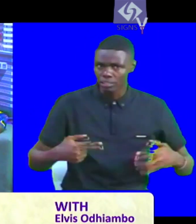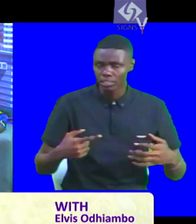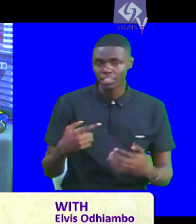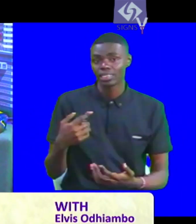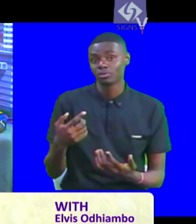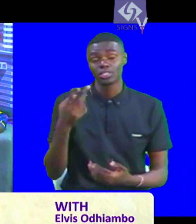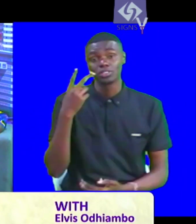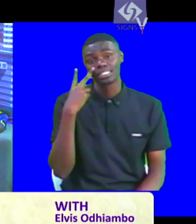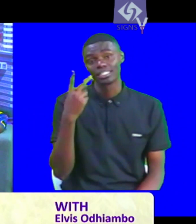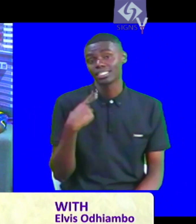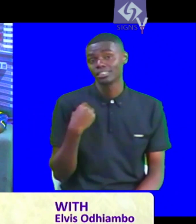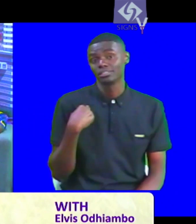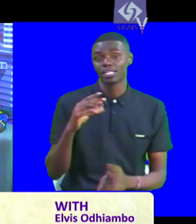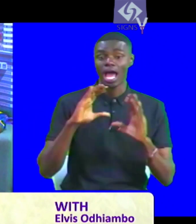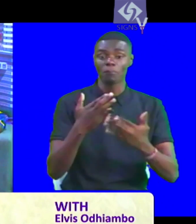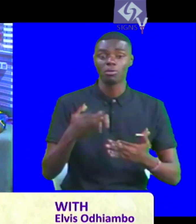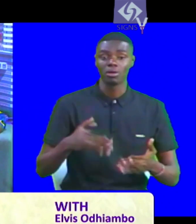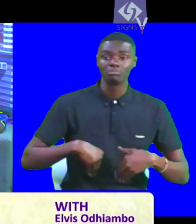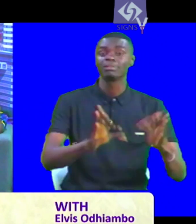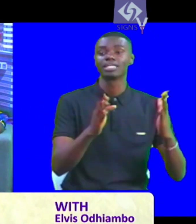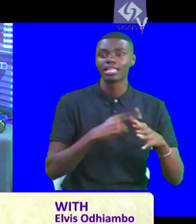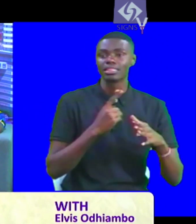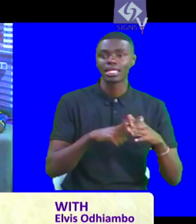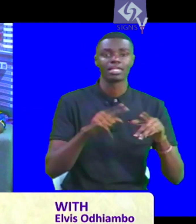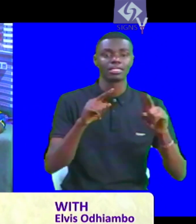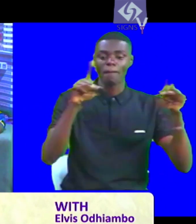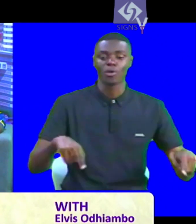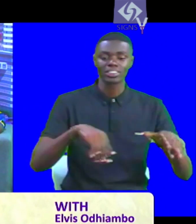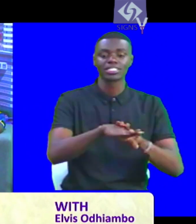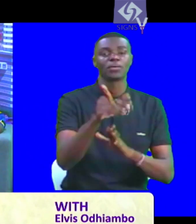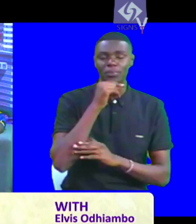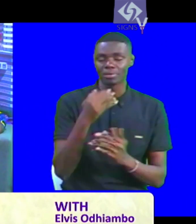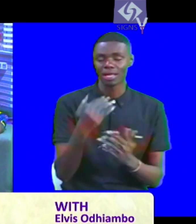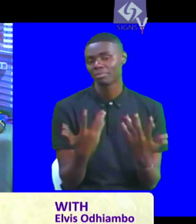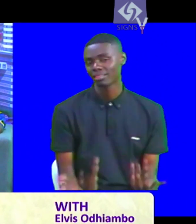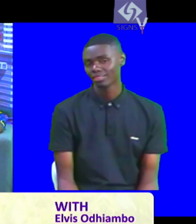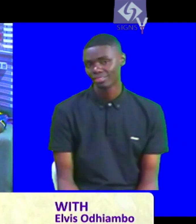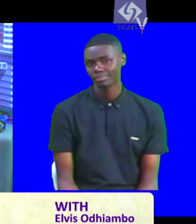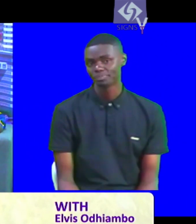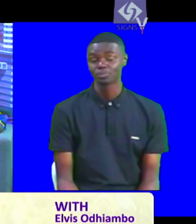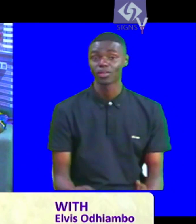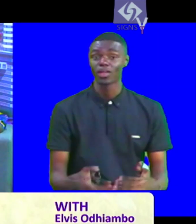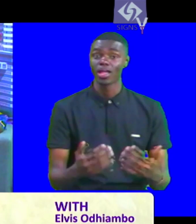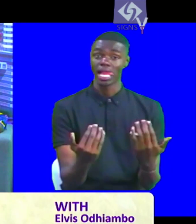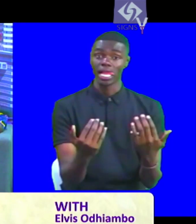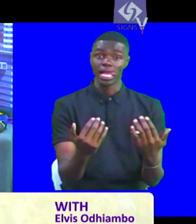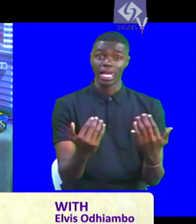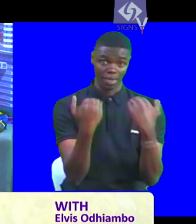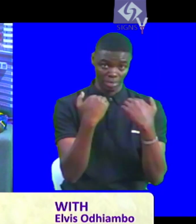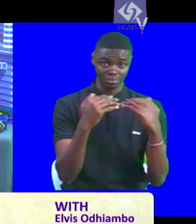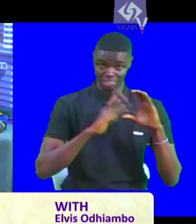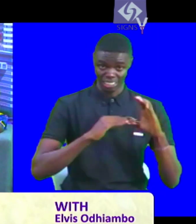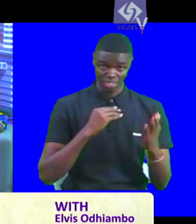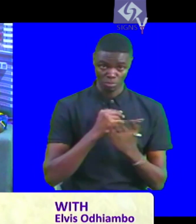kipa anafungwa mpaka bao ya ujinga bana. Uliona kama hii juzi bao mtu anarusha tu ball inaanguka kwa box. Kipa